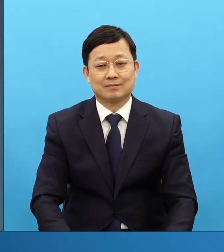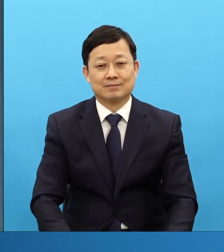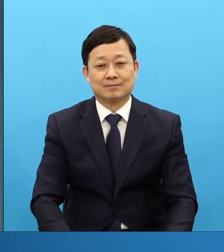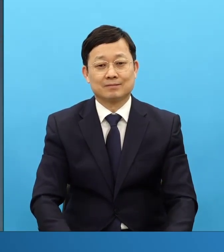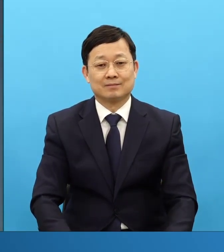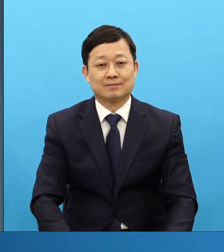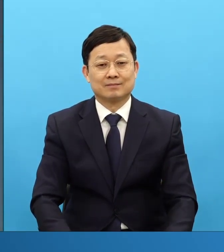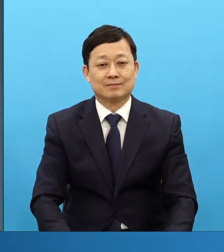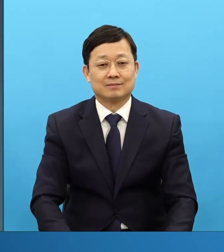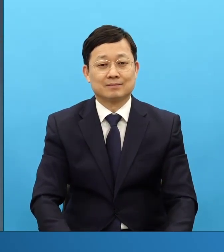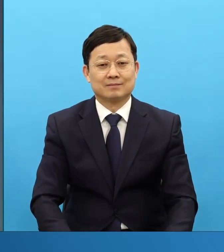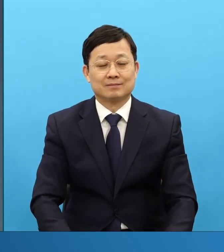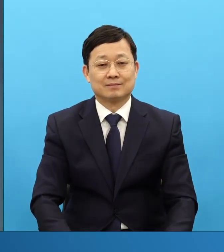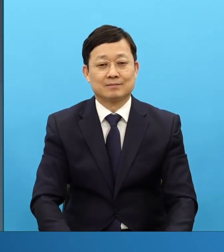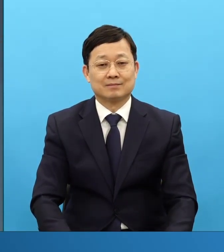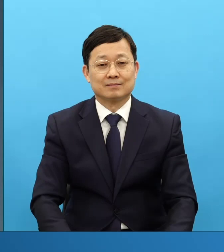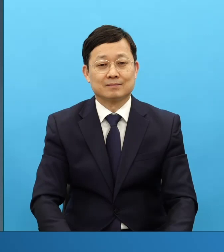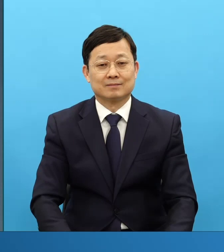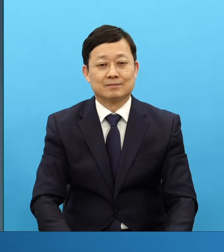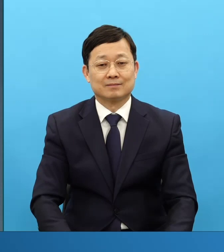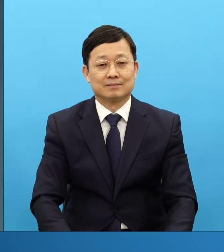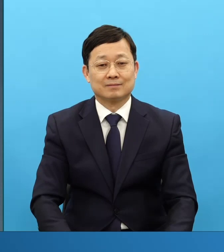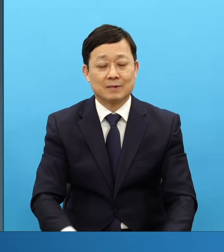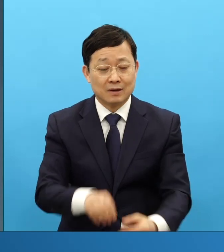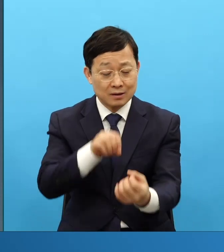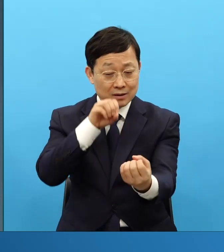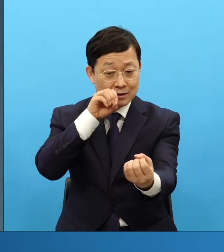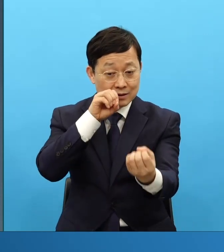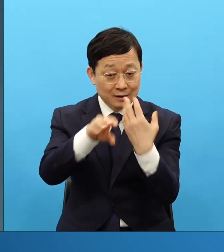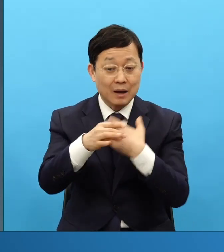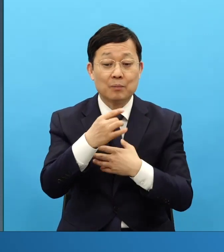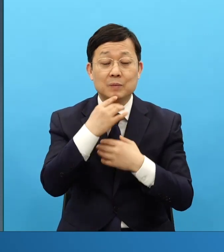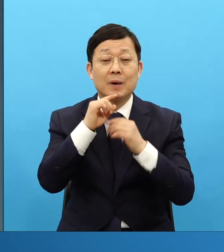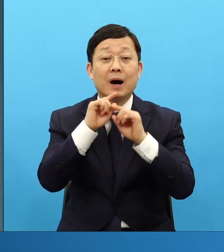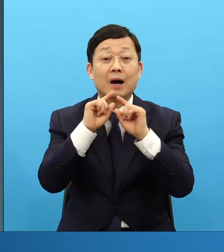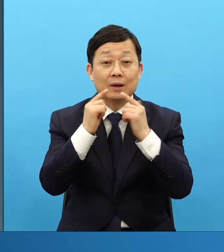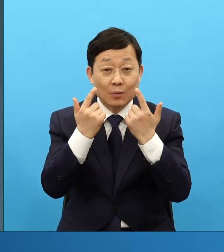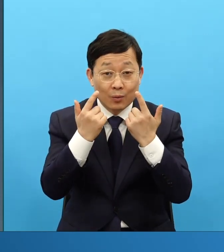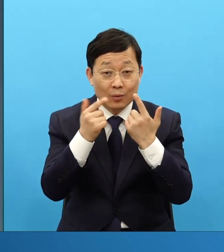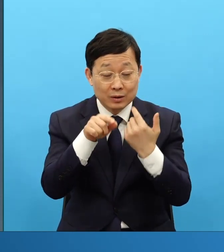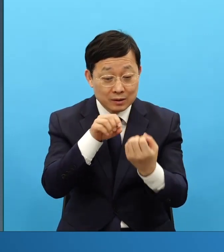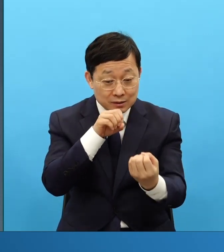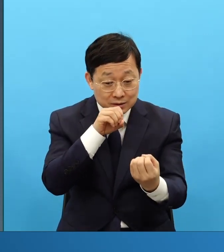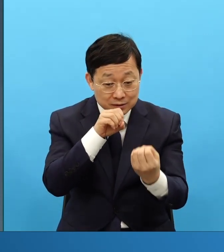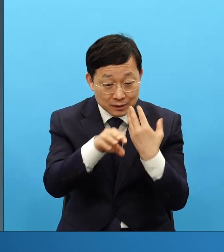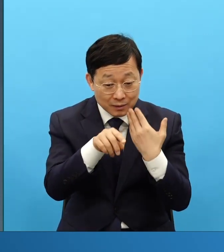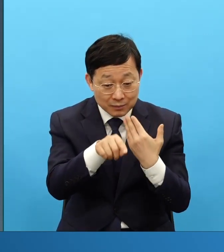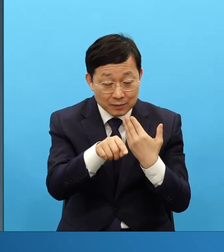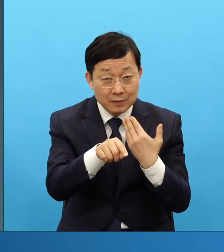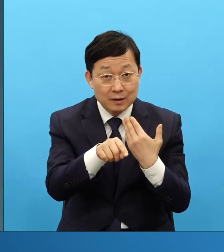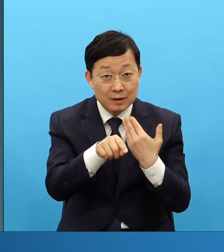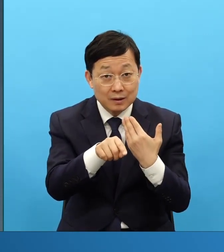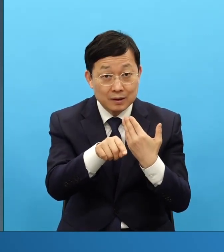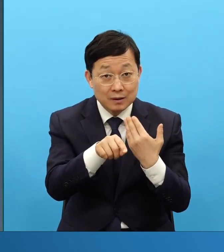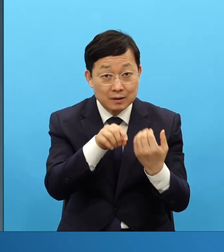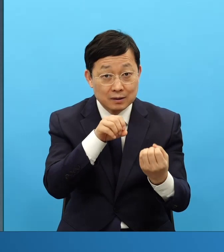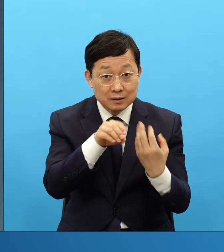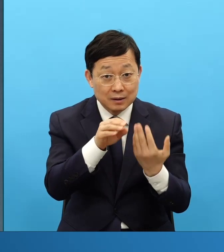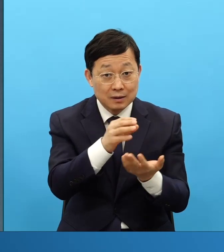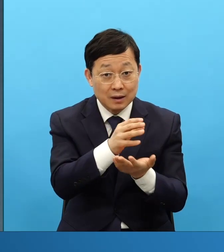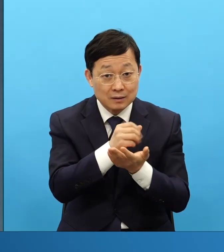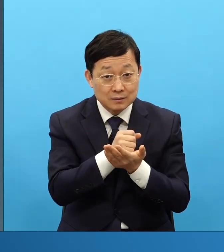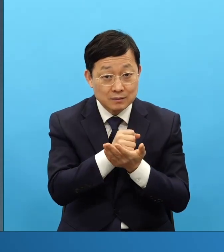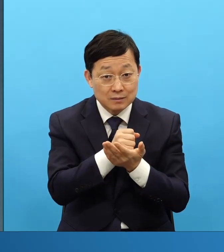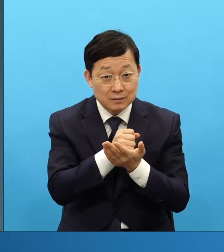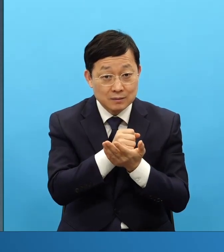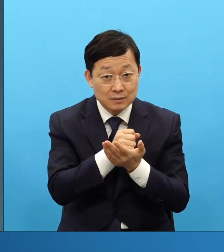이제 응답 올 정도가 아니죠. And later on, it goes beyond just answers. 이 답이 응답으로 왔는데